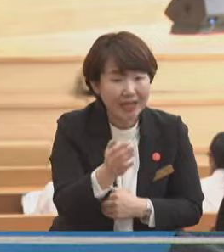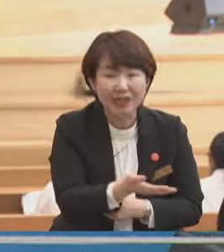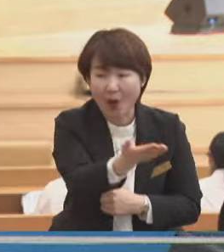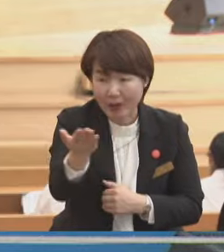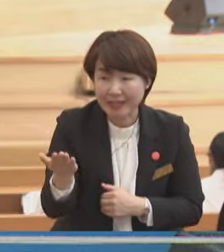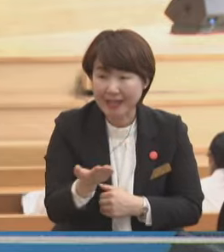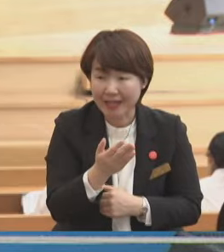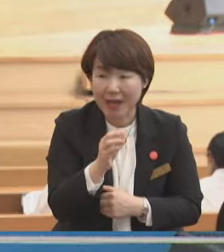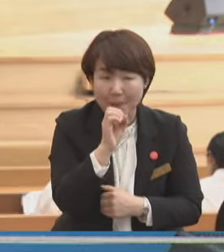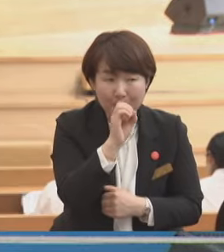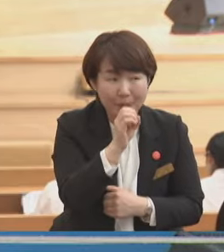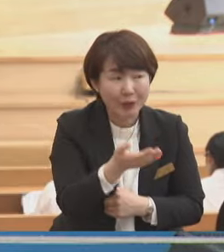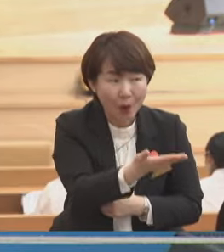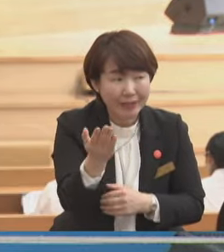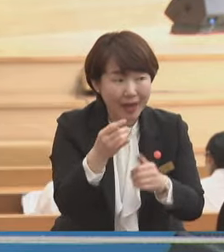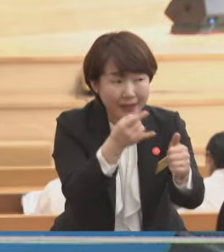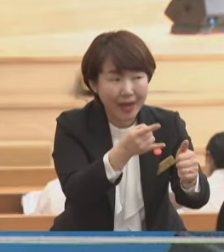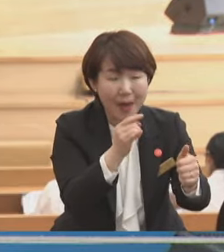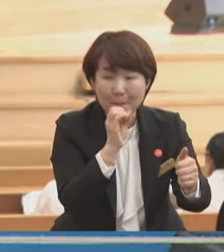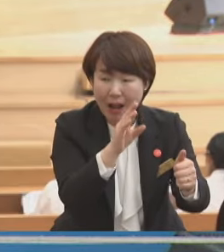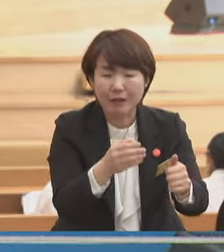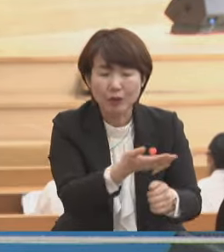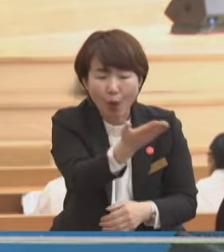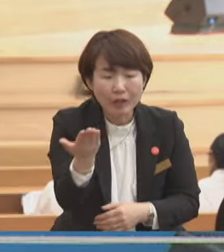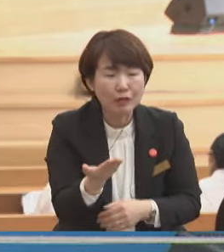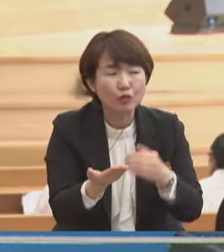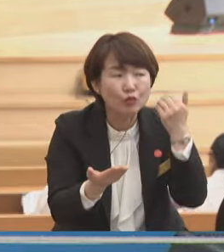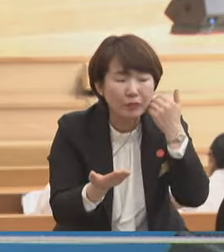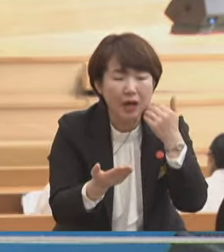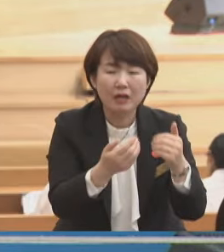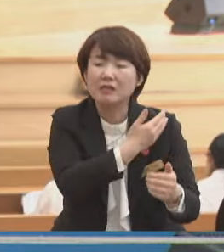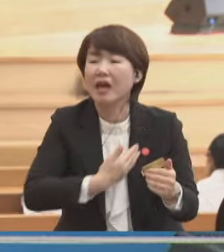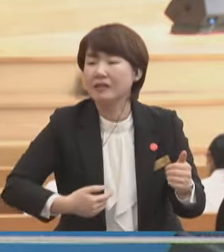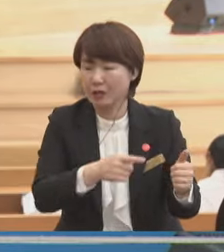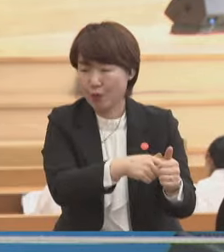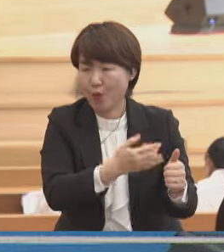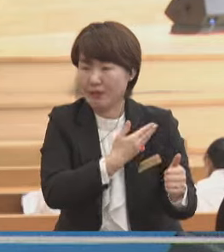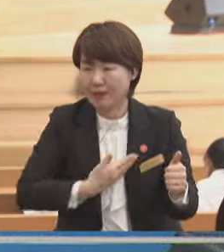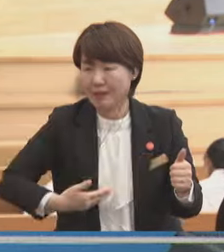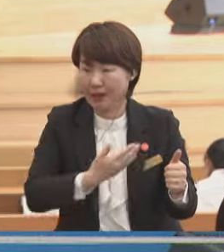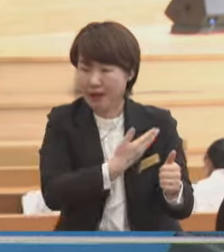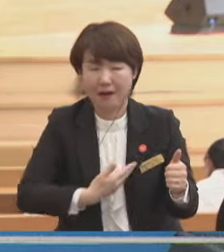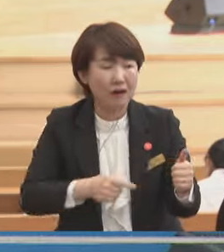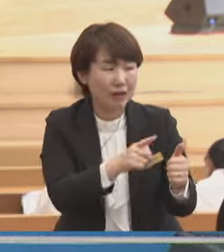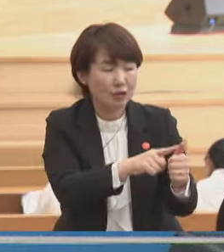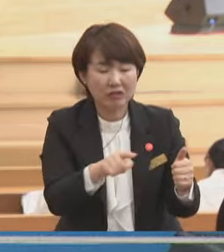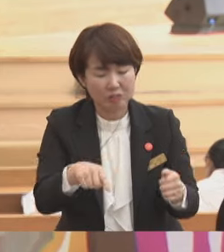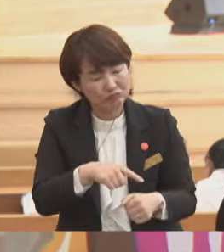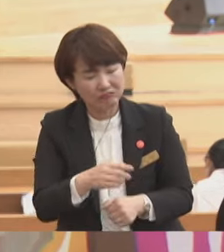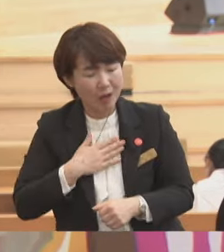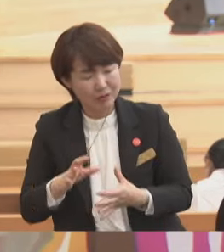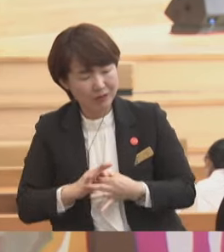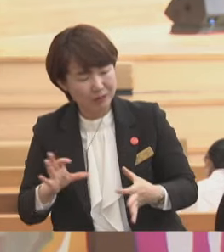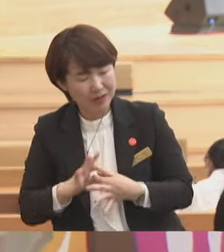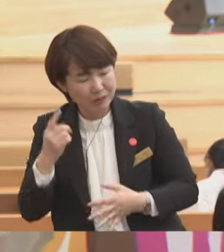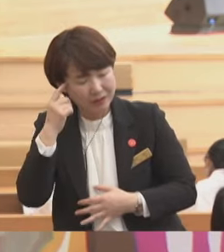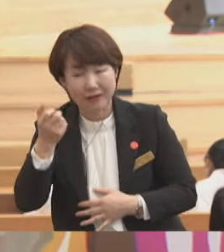너희에게이 뭐 제자들에게 하시는 말씀이죠 그러니 나와 상관이 없다라고 생각하는데 그다음 마저 읽어야 돼요